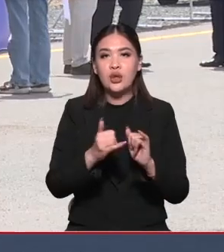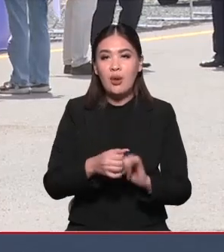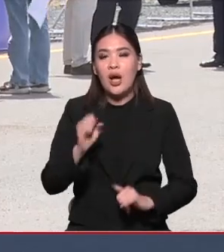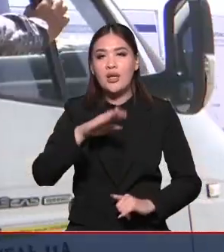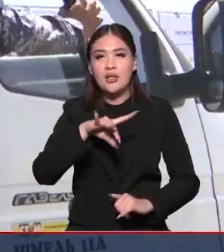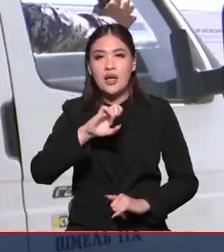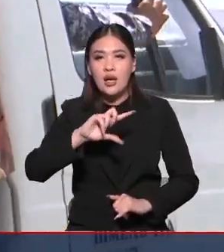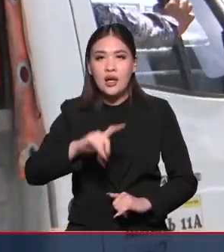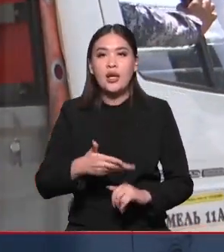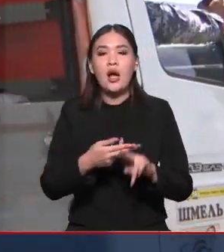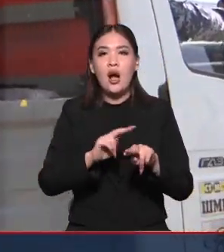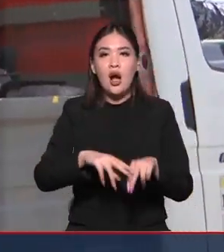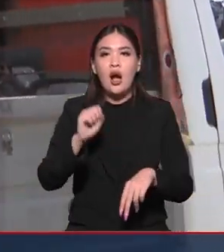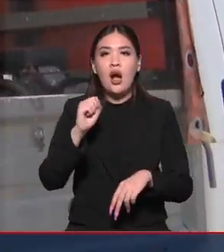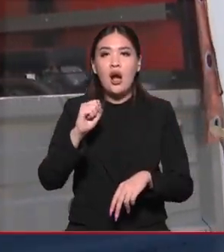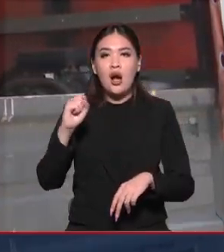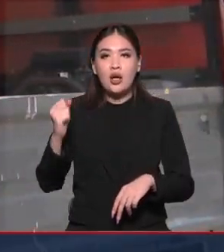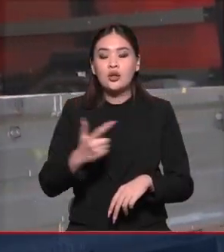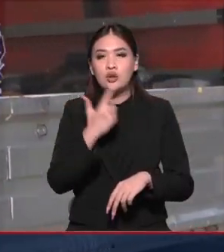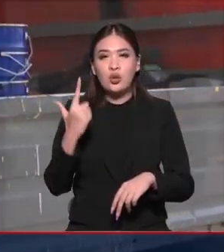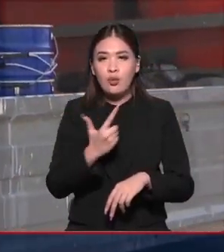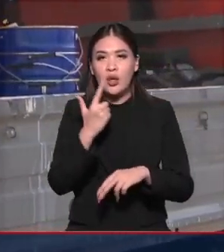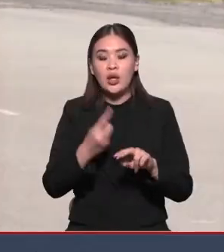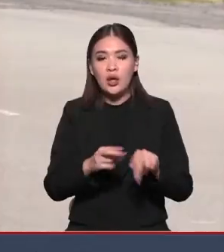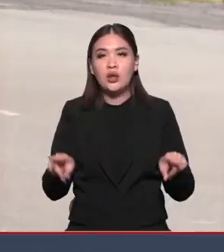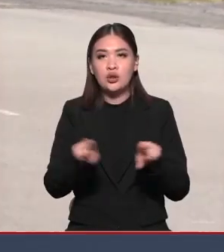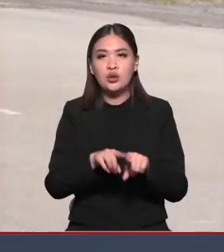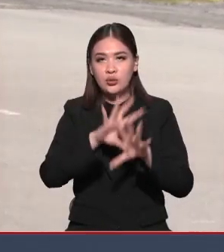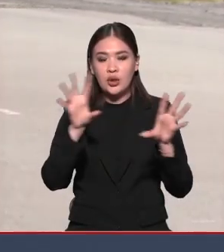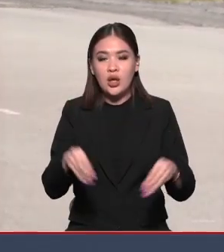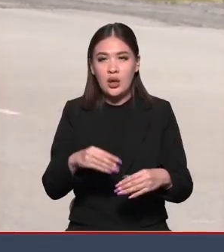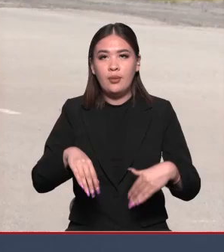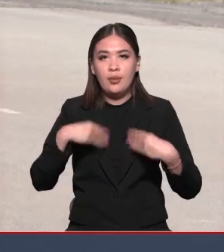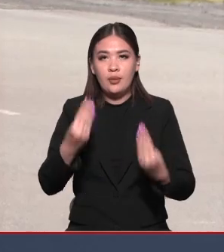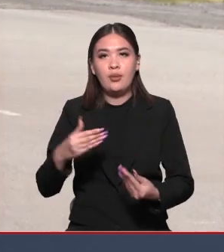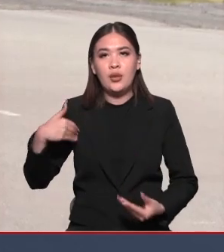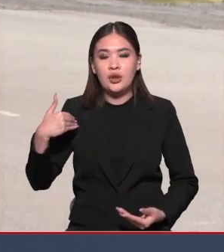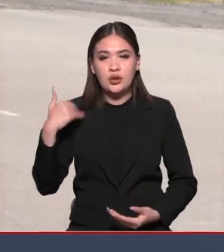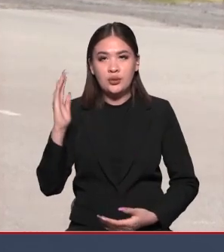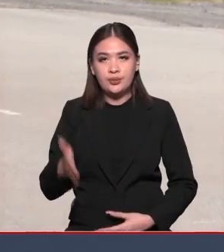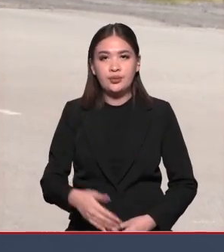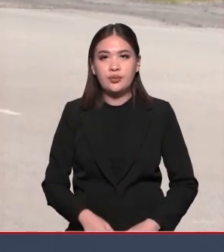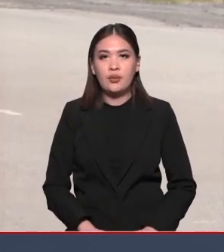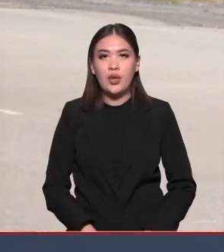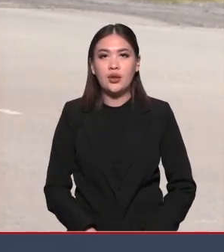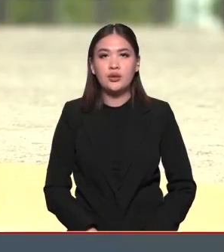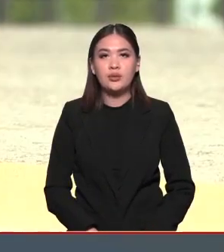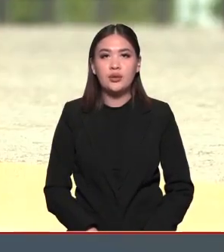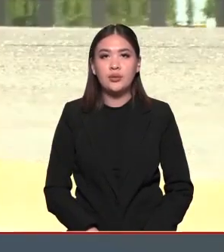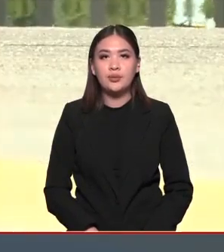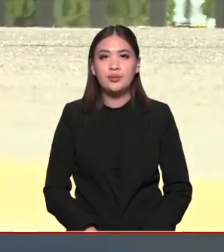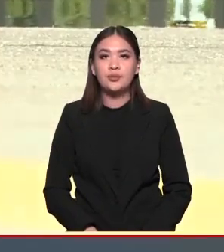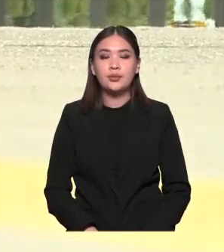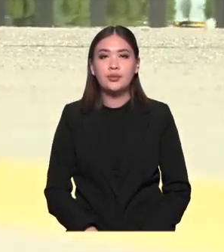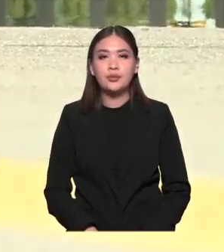Астрахань, Ақтөбе, Қандағаш бағытындағы жолдар толықтай пайдаға беріледі. Зұлқарна Ермұрат, Райымбек Бегужаев,